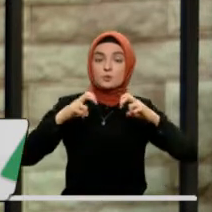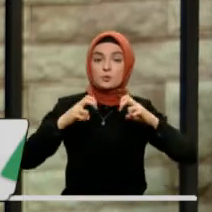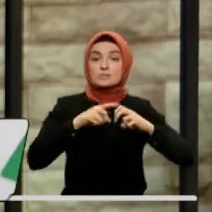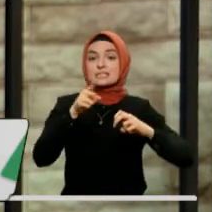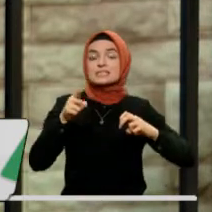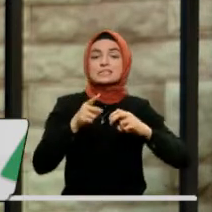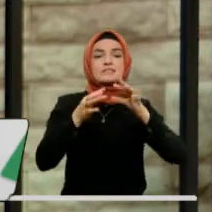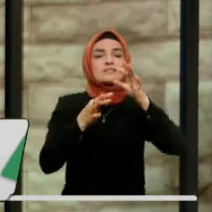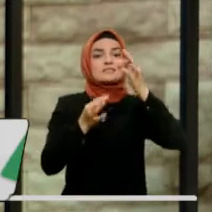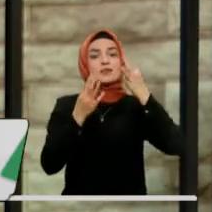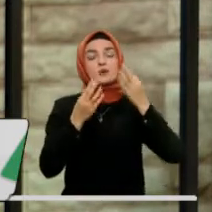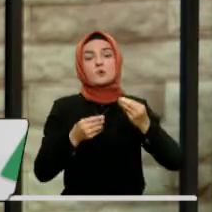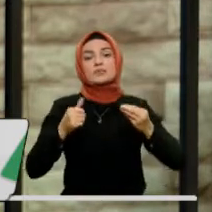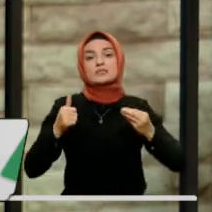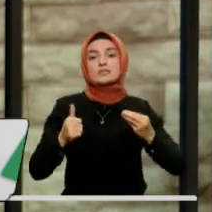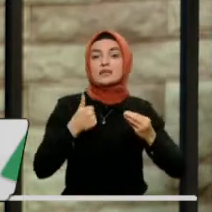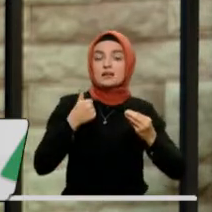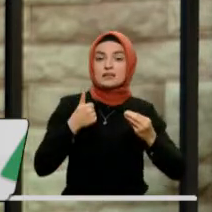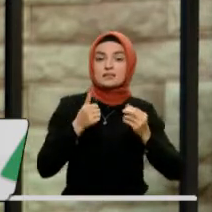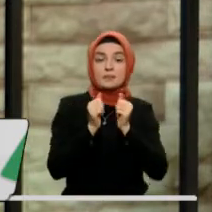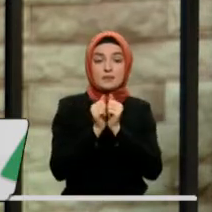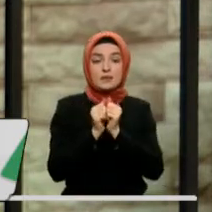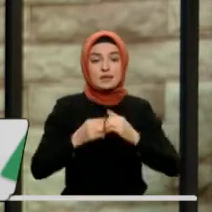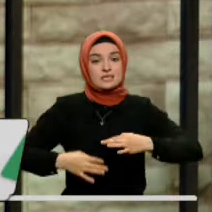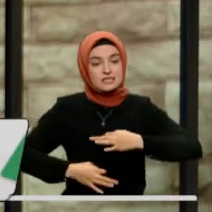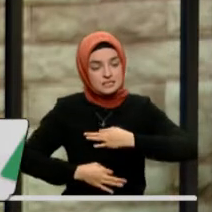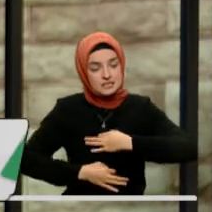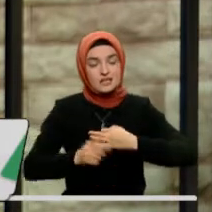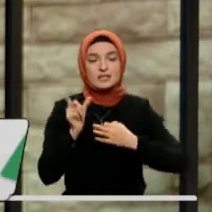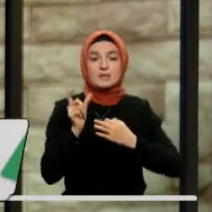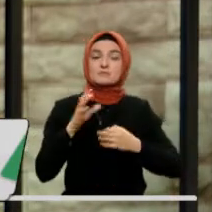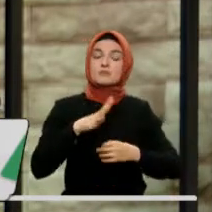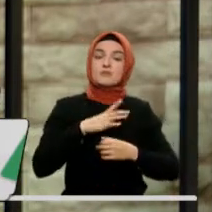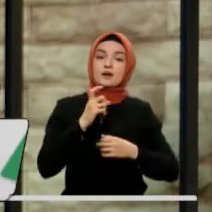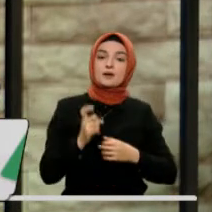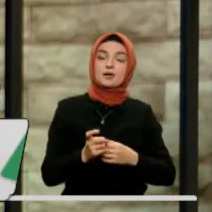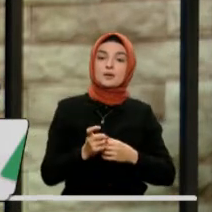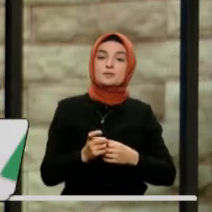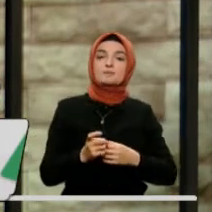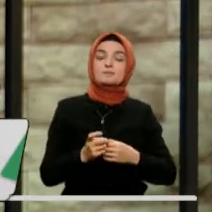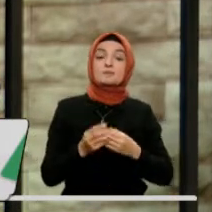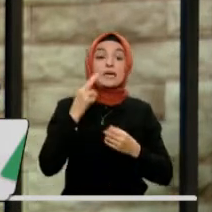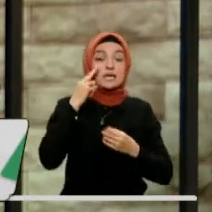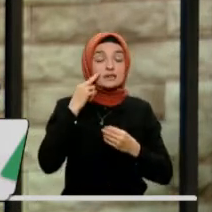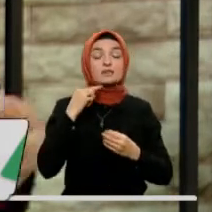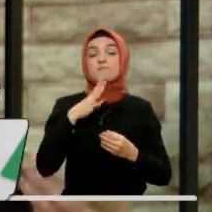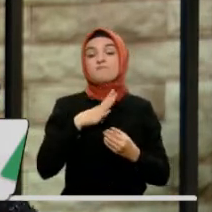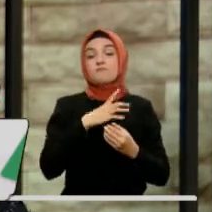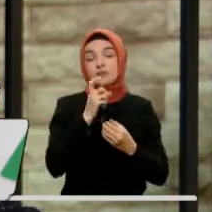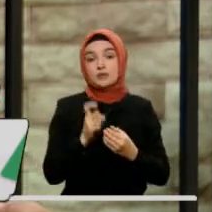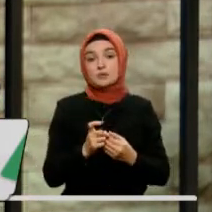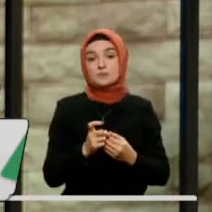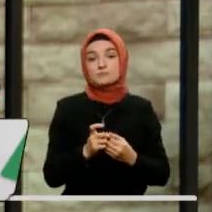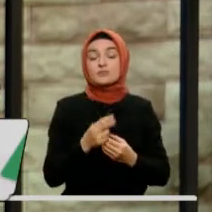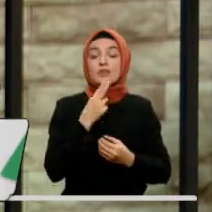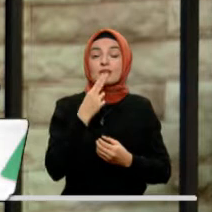insani olarak değerlerinizle saygı kavramınız var mı? Hoşgörünüz var mı? Edepli misin? Edepli. Erkek edebi,